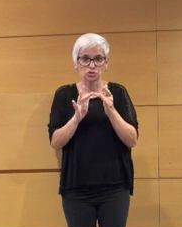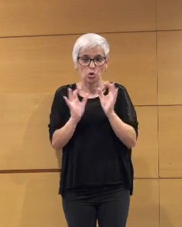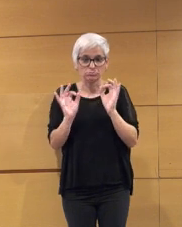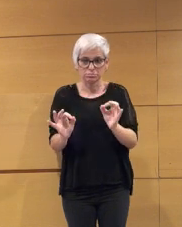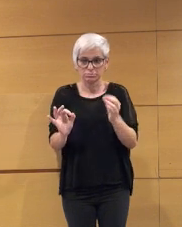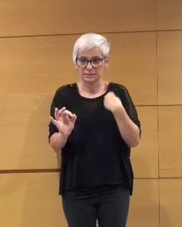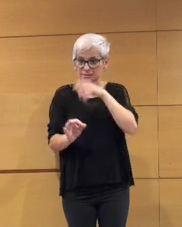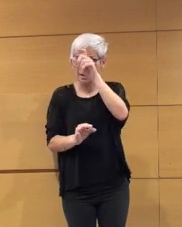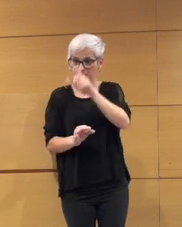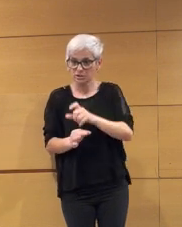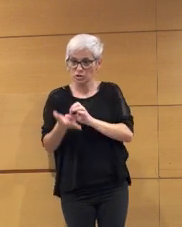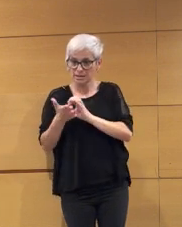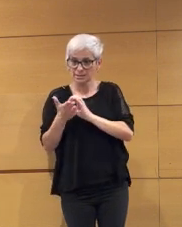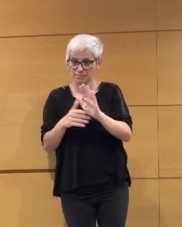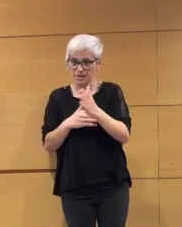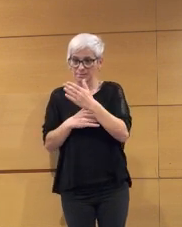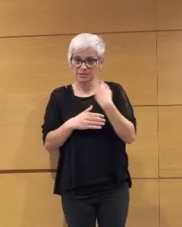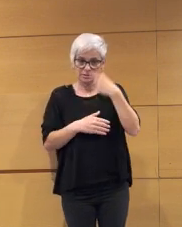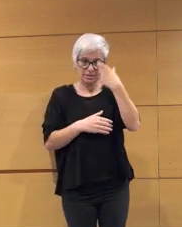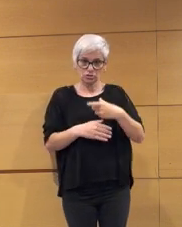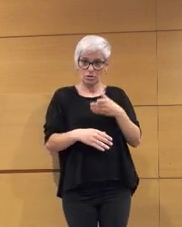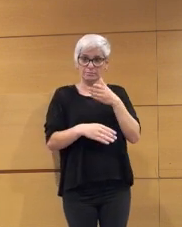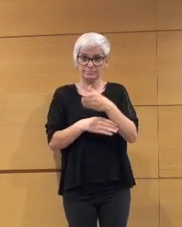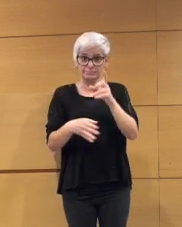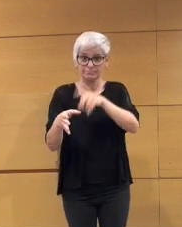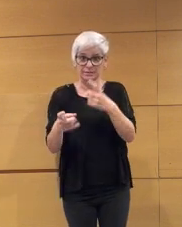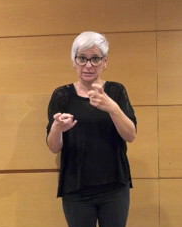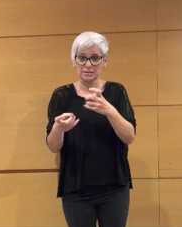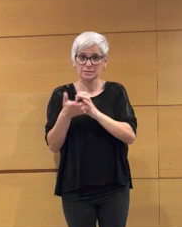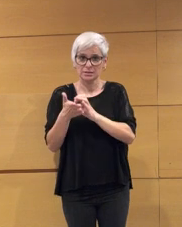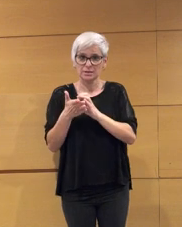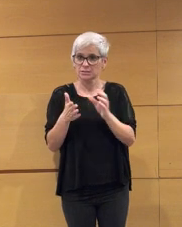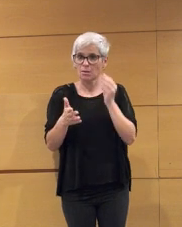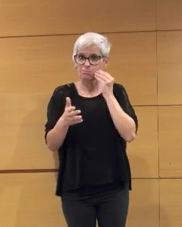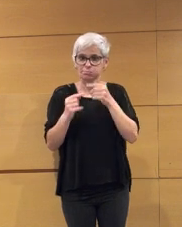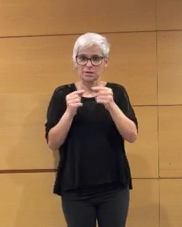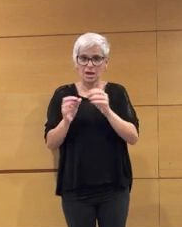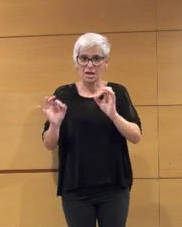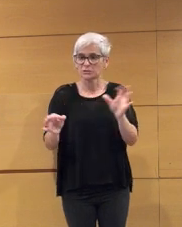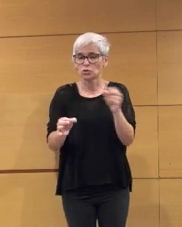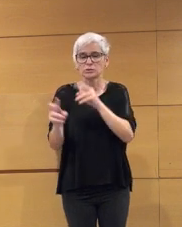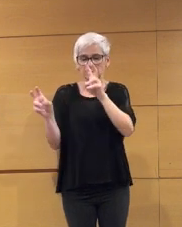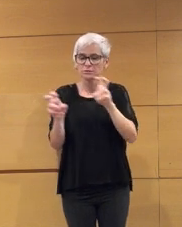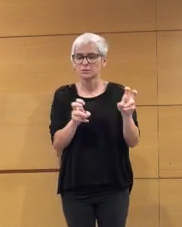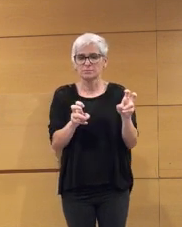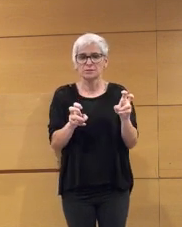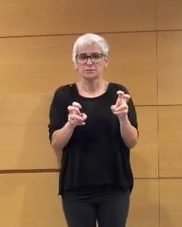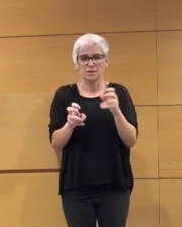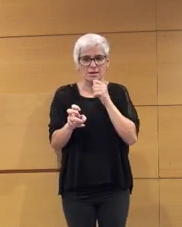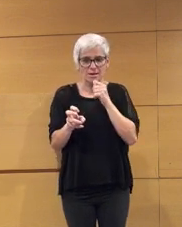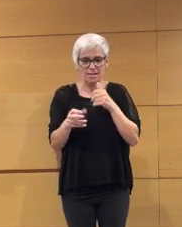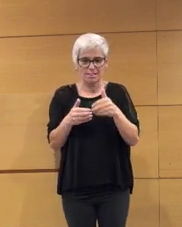entre la persona que dona el servei i la persona que rep el servei serà virtual a través d'avatars. O sigui, tot això són qüestions que estan per